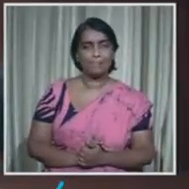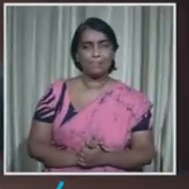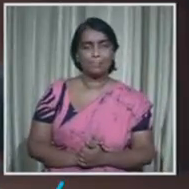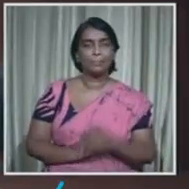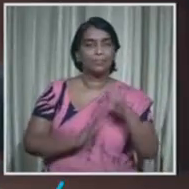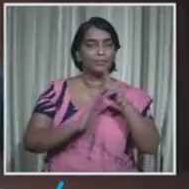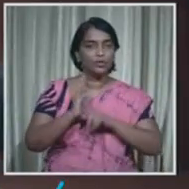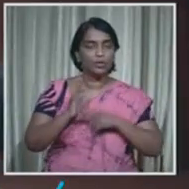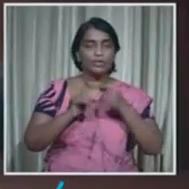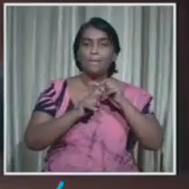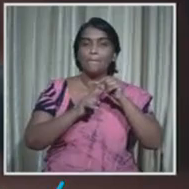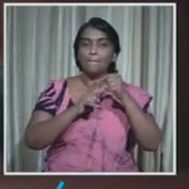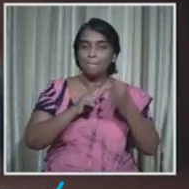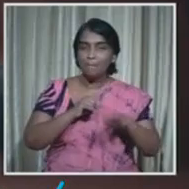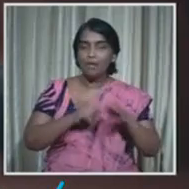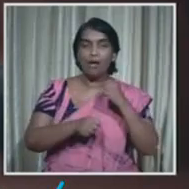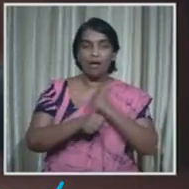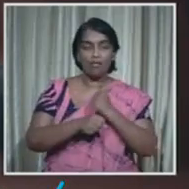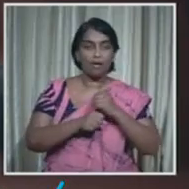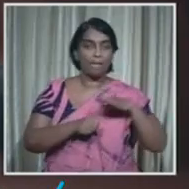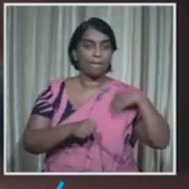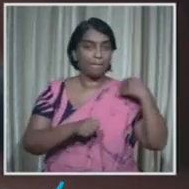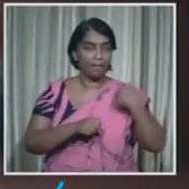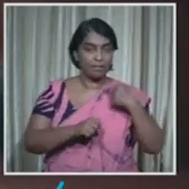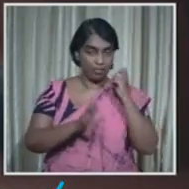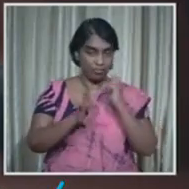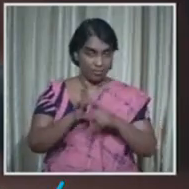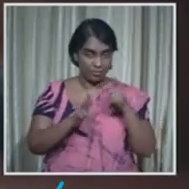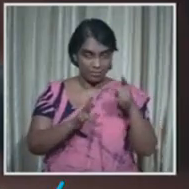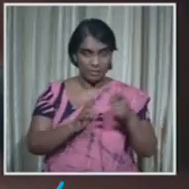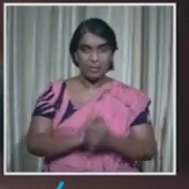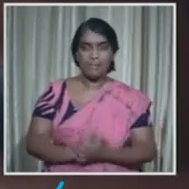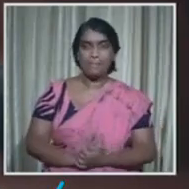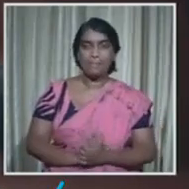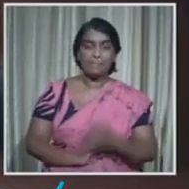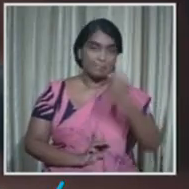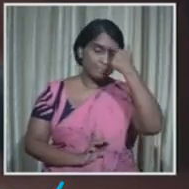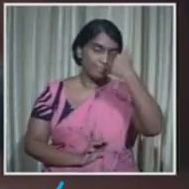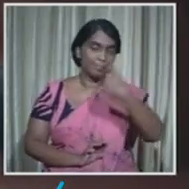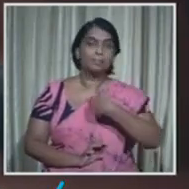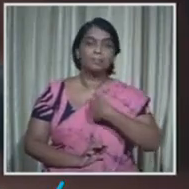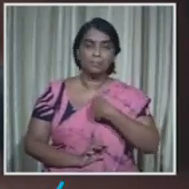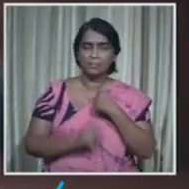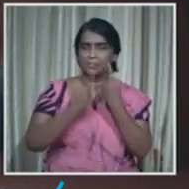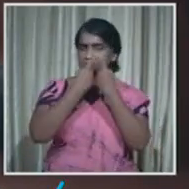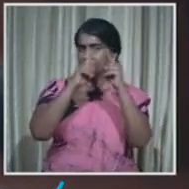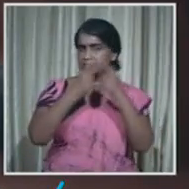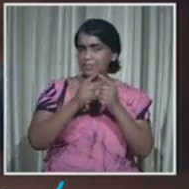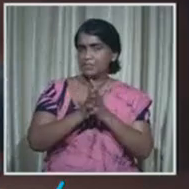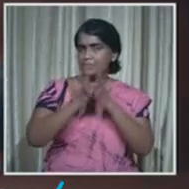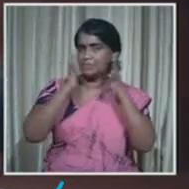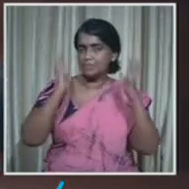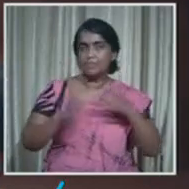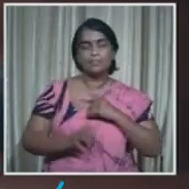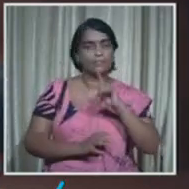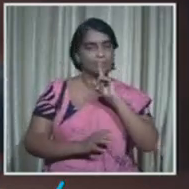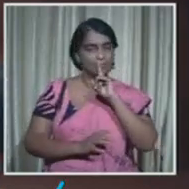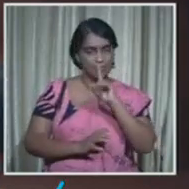Johnston Panandu, Andu Pakshi Padana Sangidaik Varea, Mava Sandahan Karmi, Vivida Karnu Ganava, Vikata Ginhara Dekku.